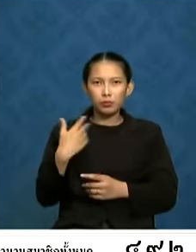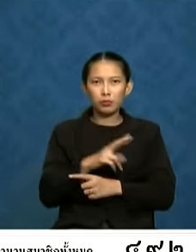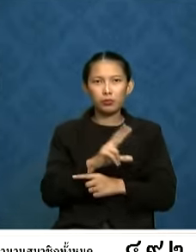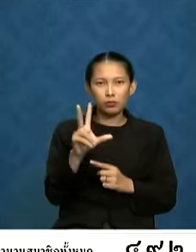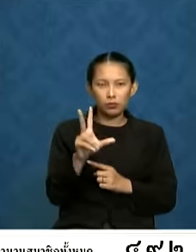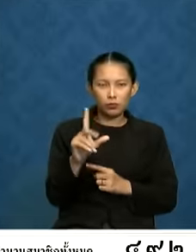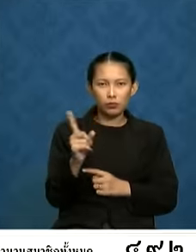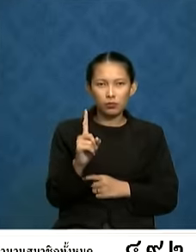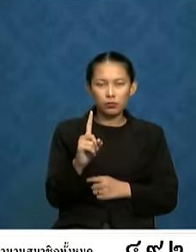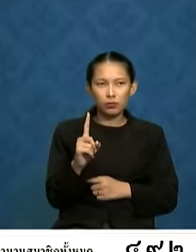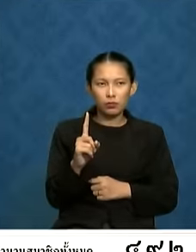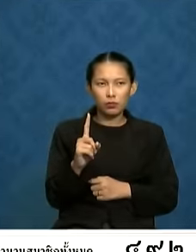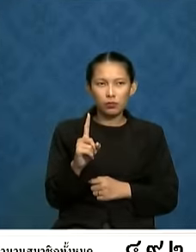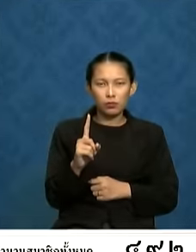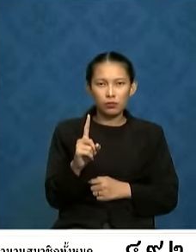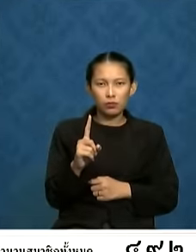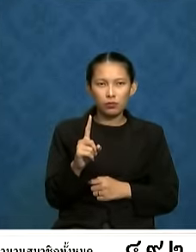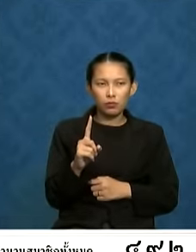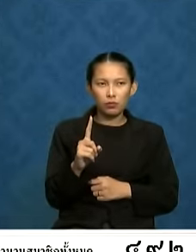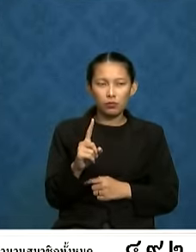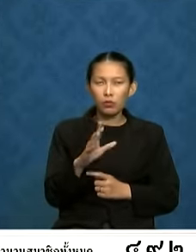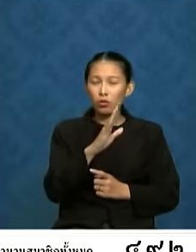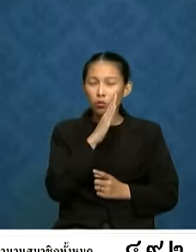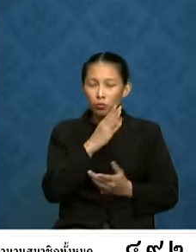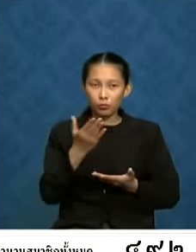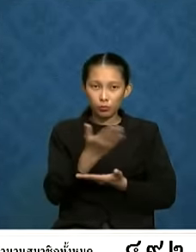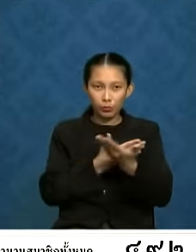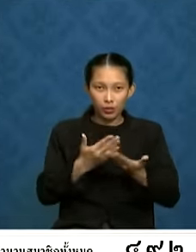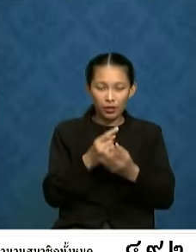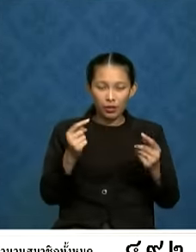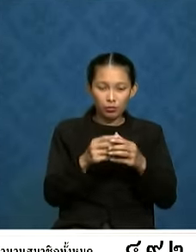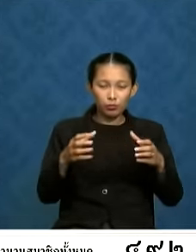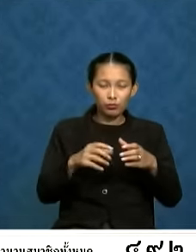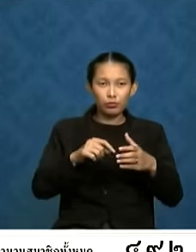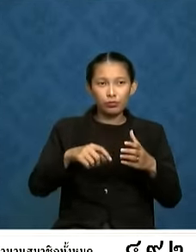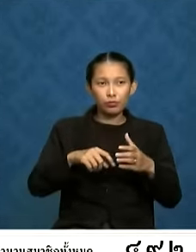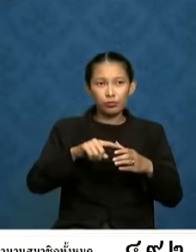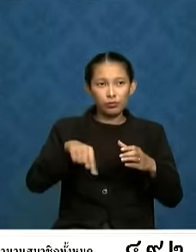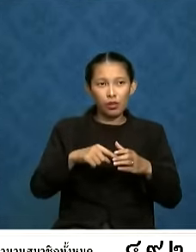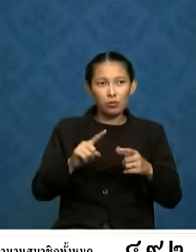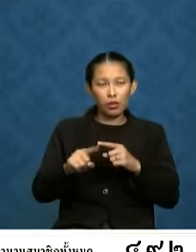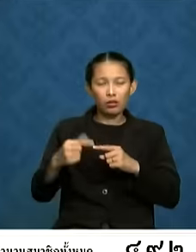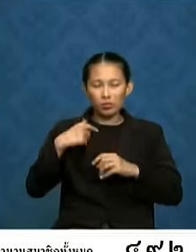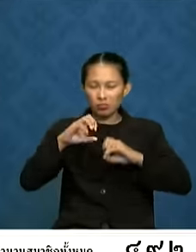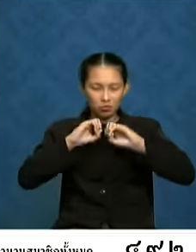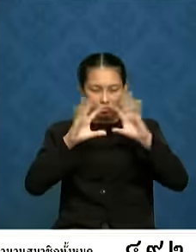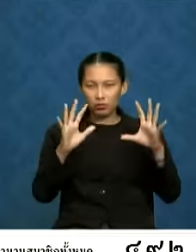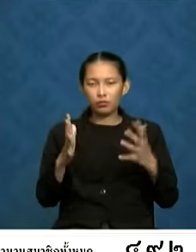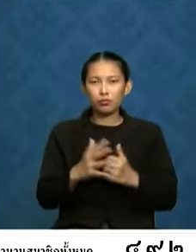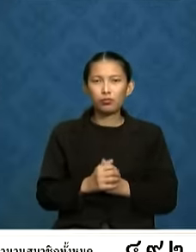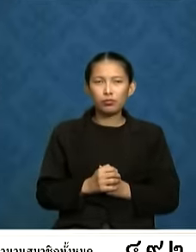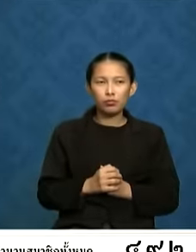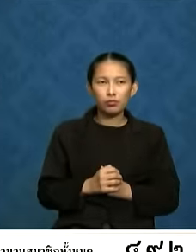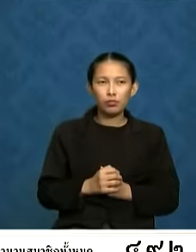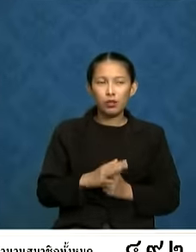ฮะระดับระดับที่ 3นะฮะคือถ้าเราไปพิจารณาเรื่องขององค์ประกอบเนี่ยบางครั้งมันไม่มีความชัดเจน